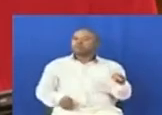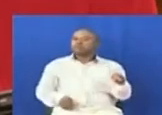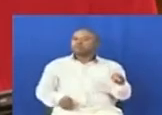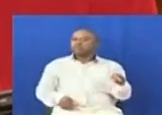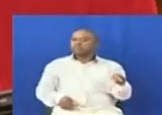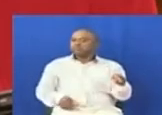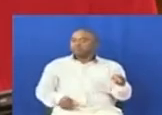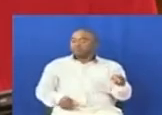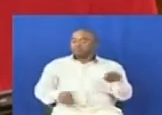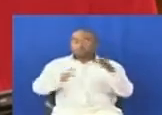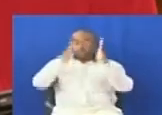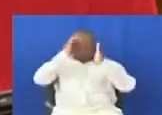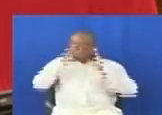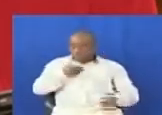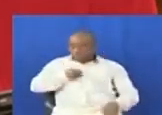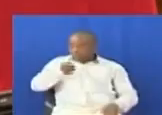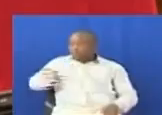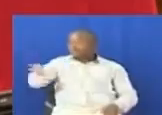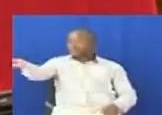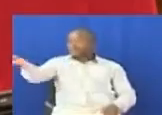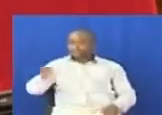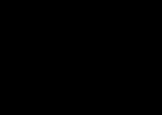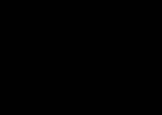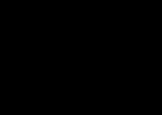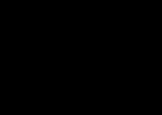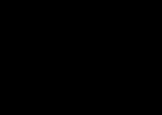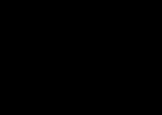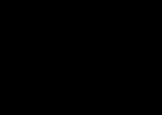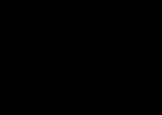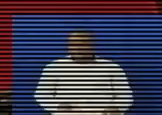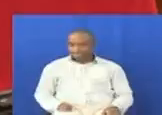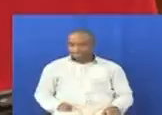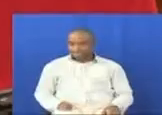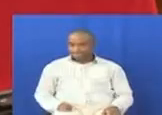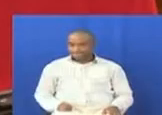Mheshimiwa Spika, nakupongeza na wewe. Mheshimiwa Rais,